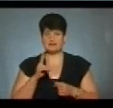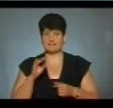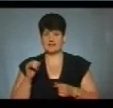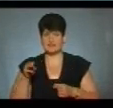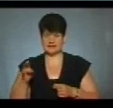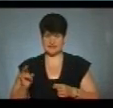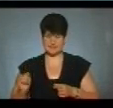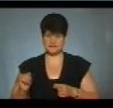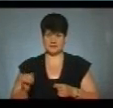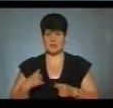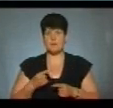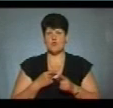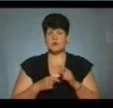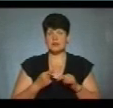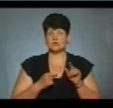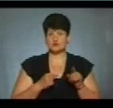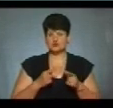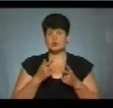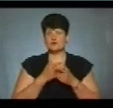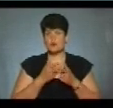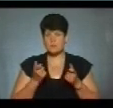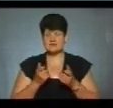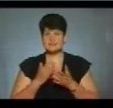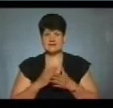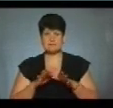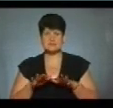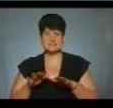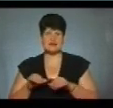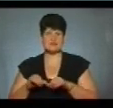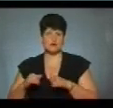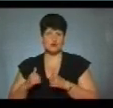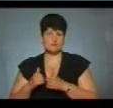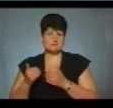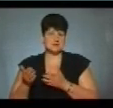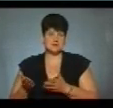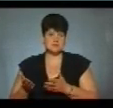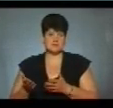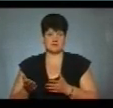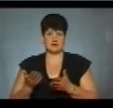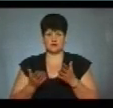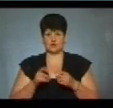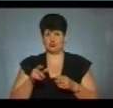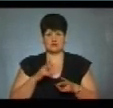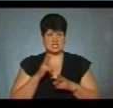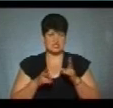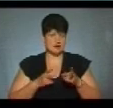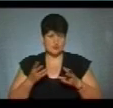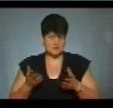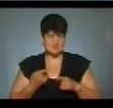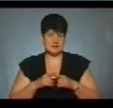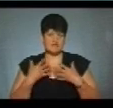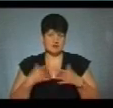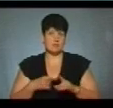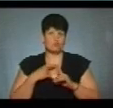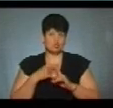Я знову повертаюся до того, що інформацію є місцеві комісії та БНС. Принаймні, якщо люди не скаржаться, ну, це вже плюс,